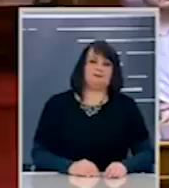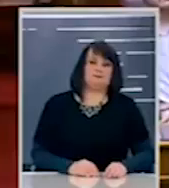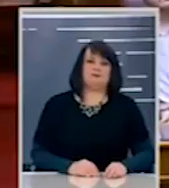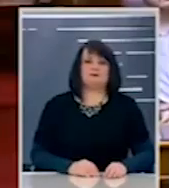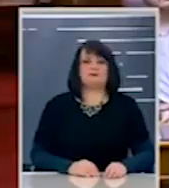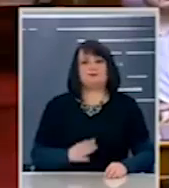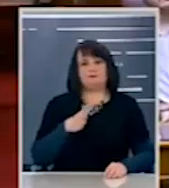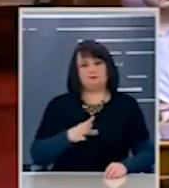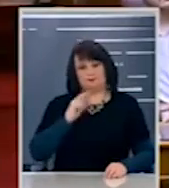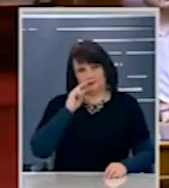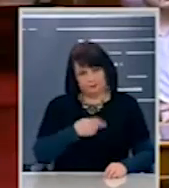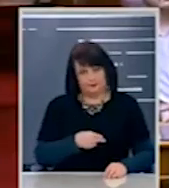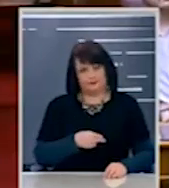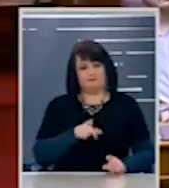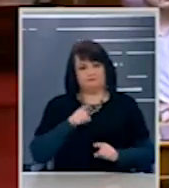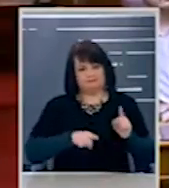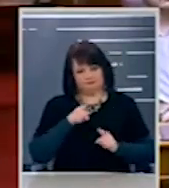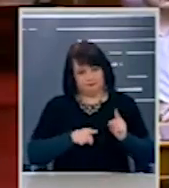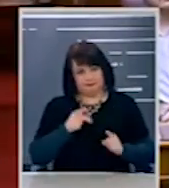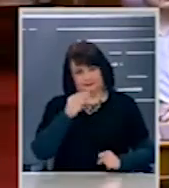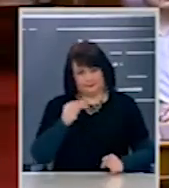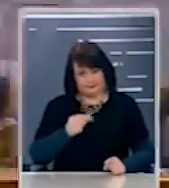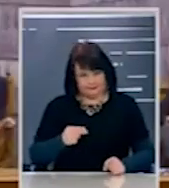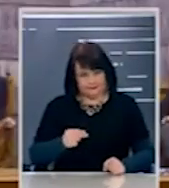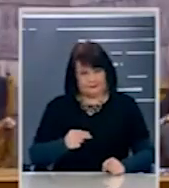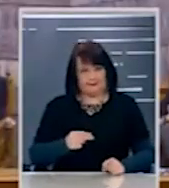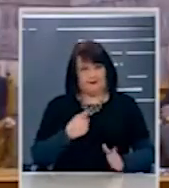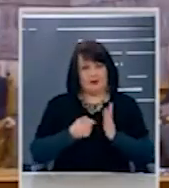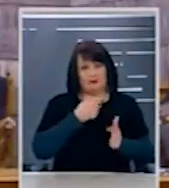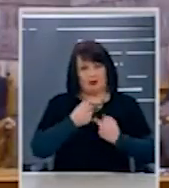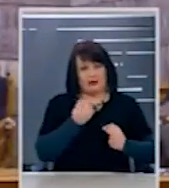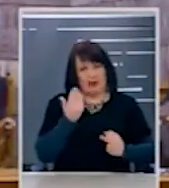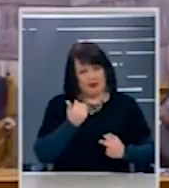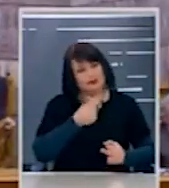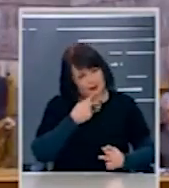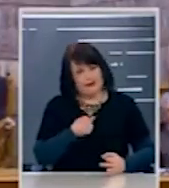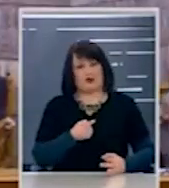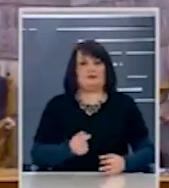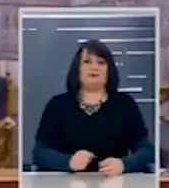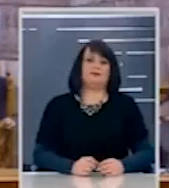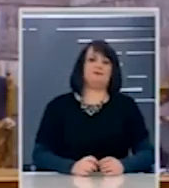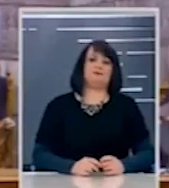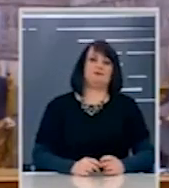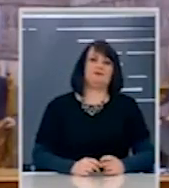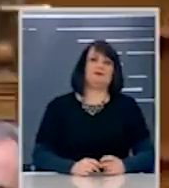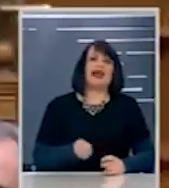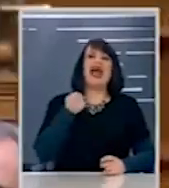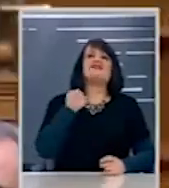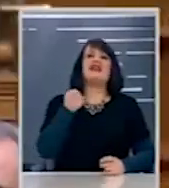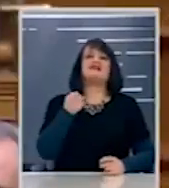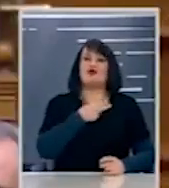Θέλω λοιπόν να απαντήσω σε ορισμένα πράγματα τα οποία δεν έθιξα στην πρώτη μου ομιλία και ήταν, τα θέσατε εσείς. Μιλήσατε για το ασφαλιστικό.